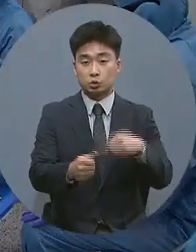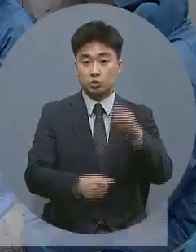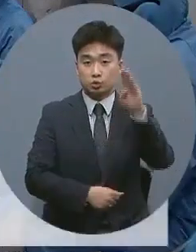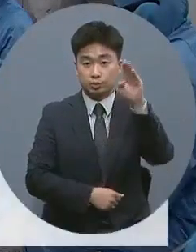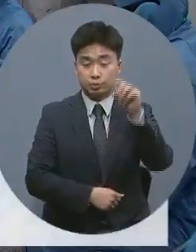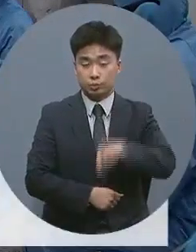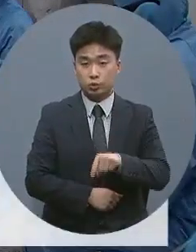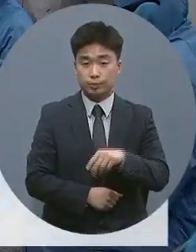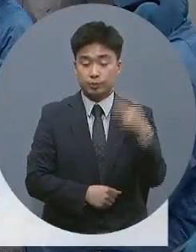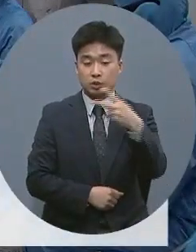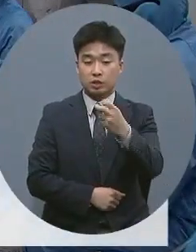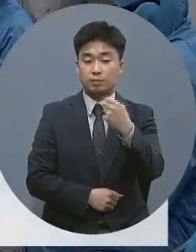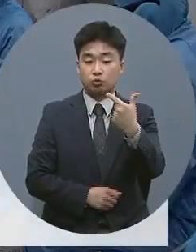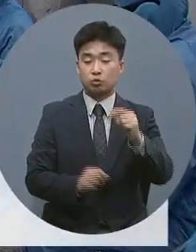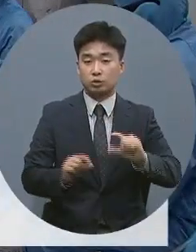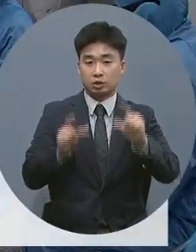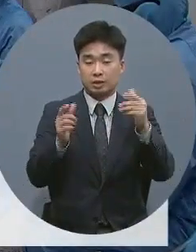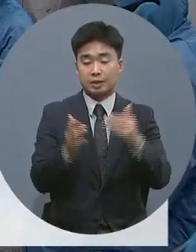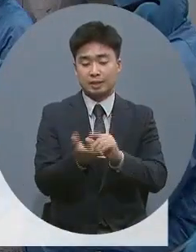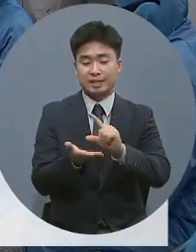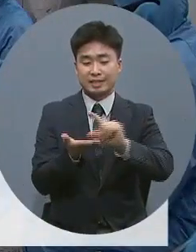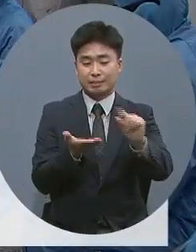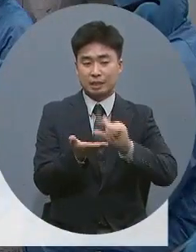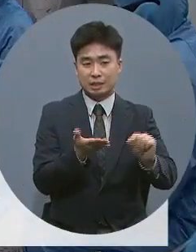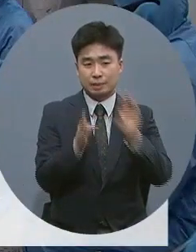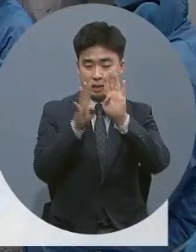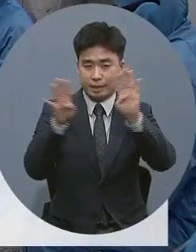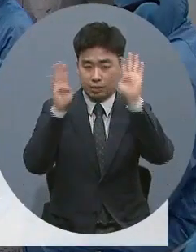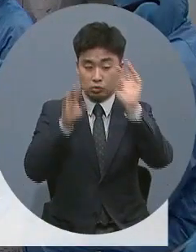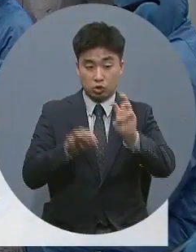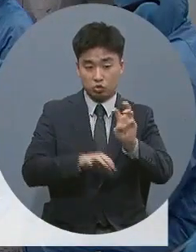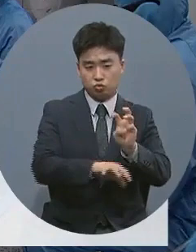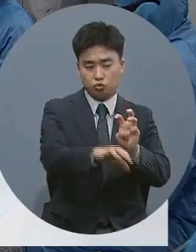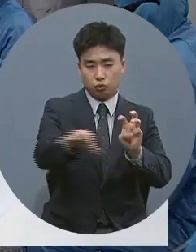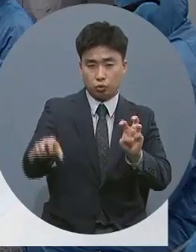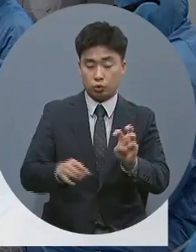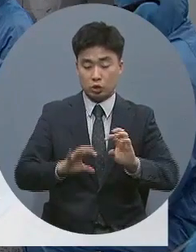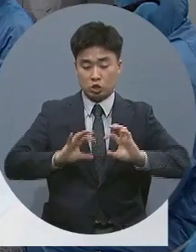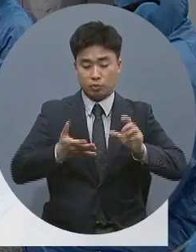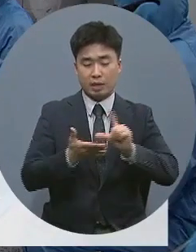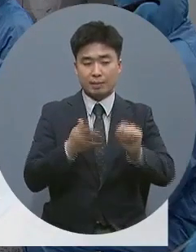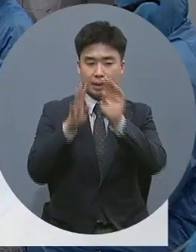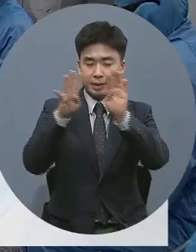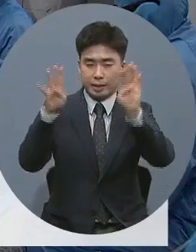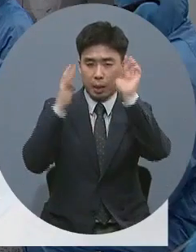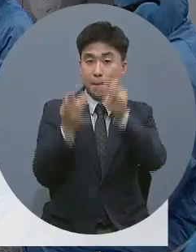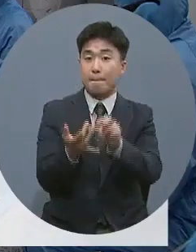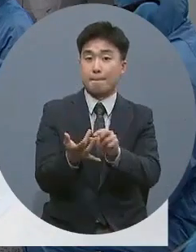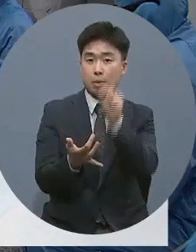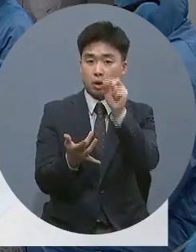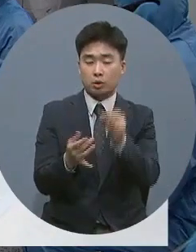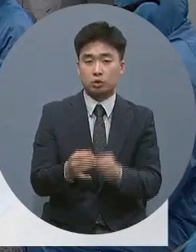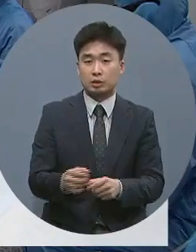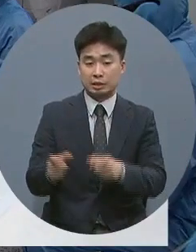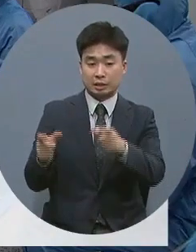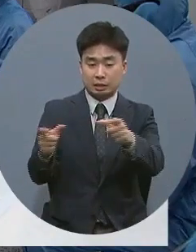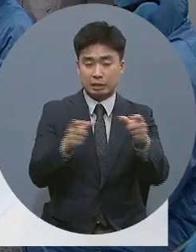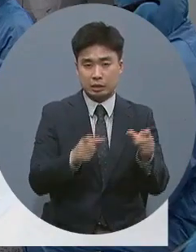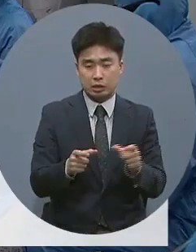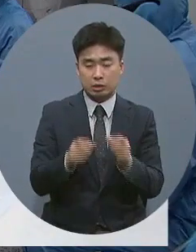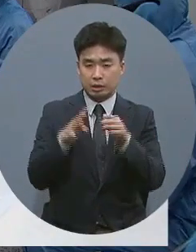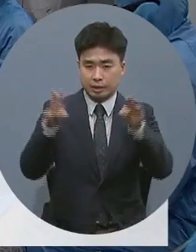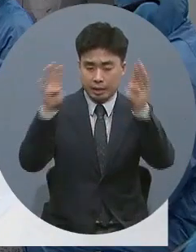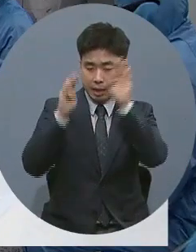교육부는 오는 2026년까지 비수도권 대학 30곳을 글로컬 대학으로 선정하고 각 대학마다 천억